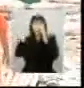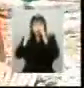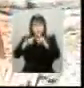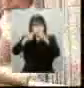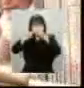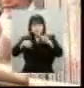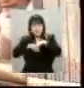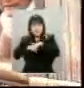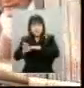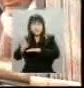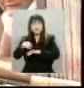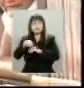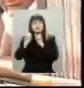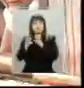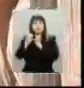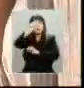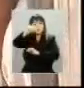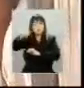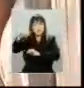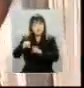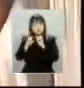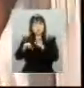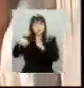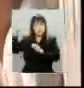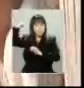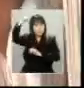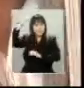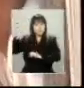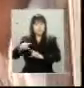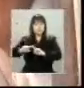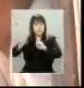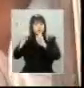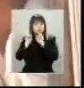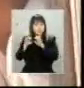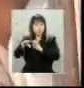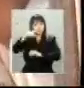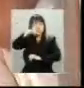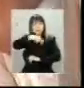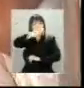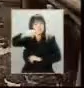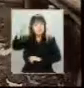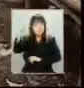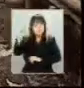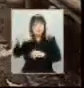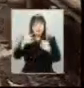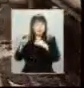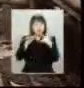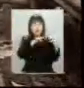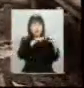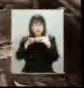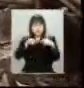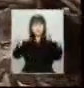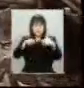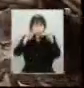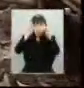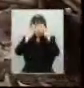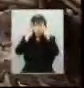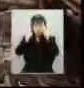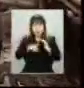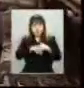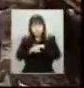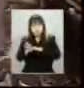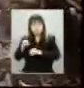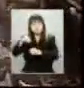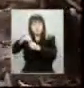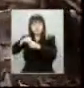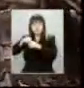ติเข้ามาสอนภาษาอังกฤษและภาษาพม่าแต่ไม่มีการสอนภาษาไทยทำให้การสื่อสารระหว่างผู้อพยพกับเจ้าหน้าที่รัฐเป็น